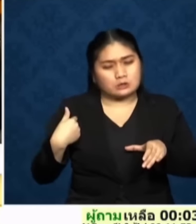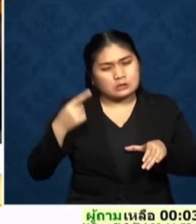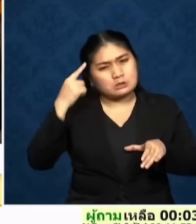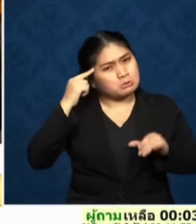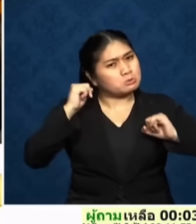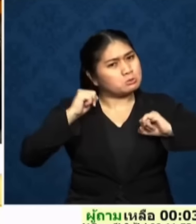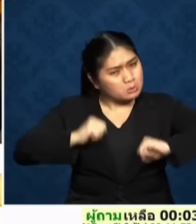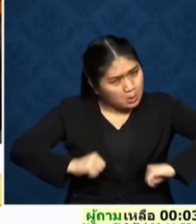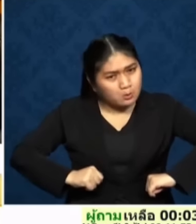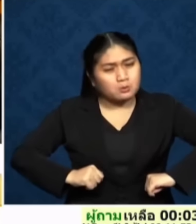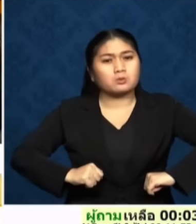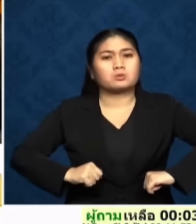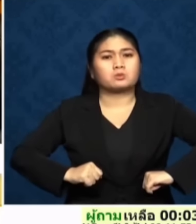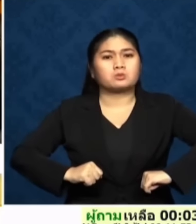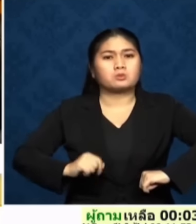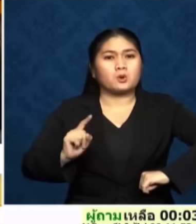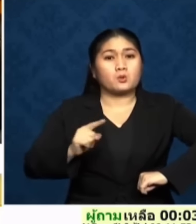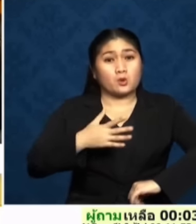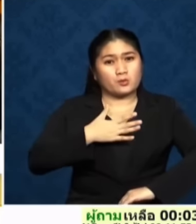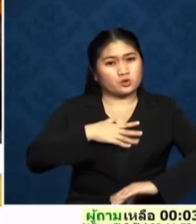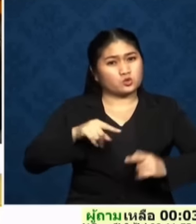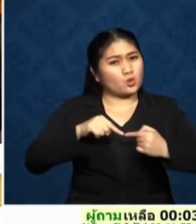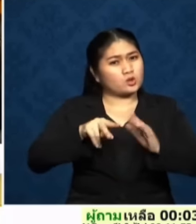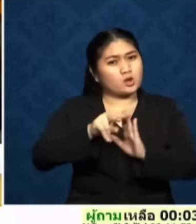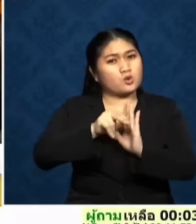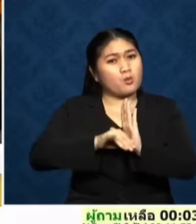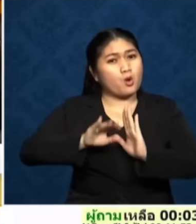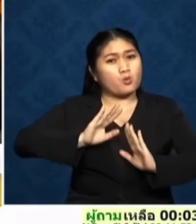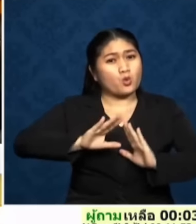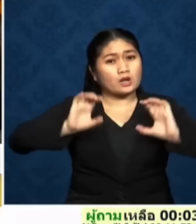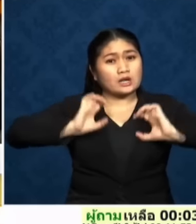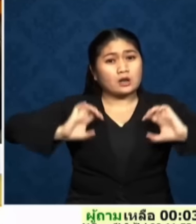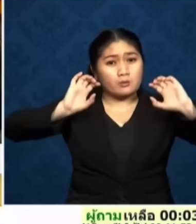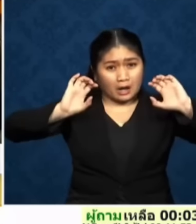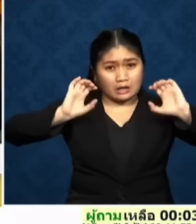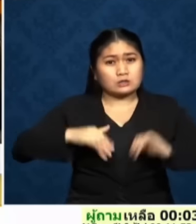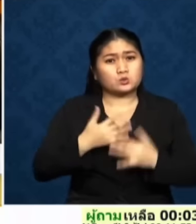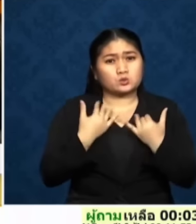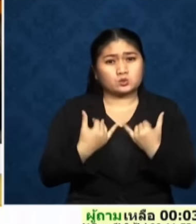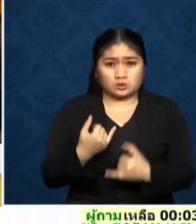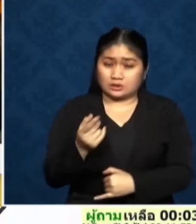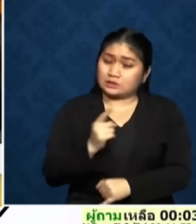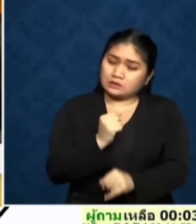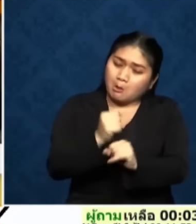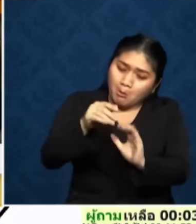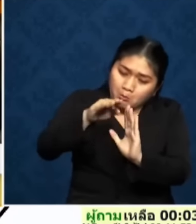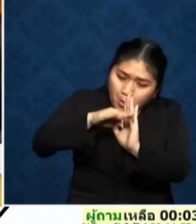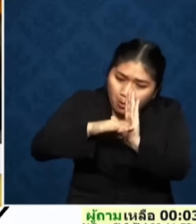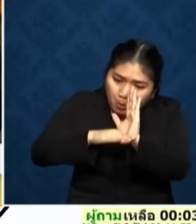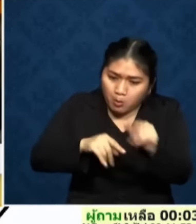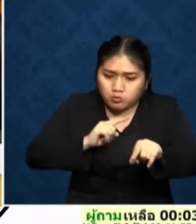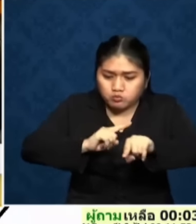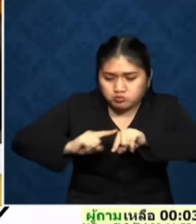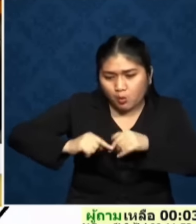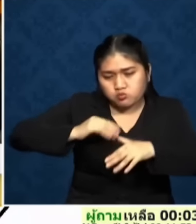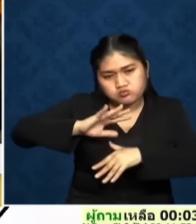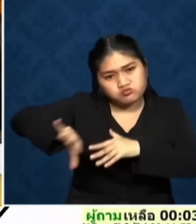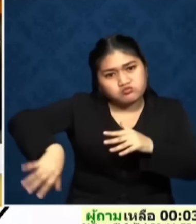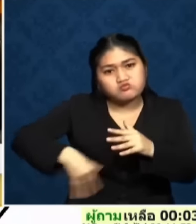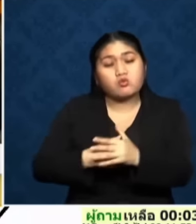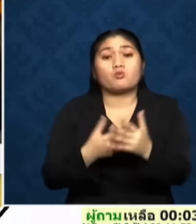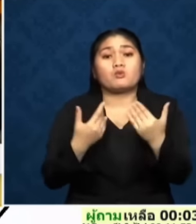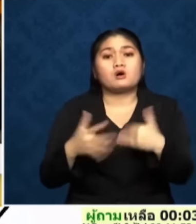อบรับให้เราเป็นนโยบายของรัฐบาลที่ดำเนินการเพราะนั้นขณะนี้เราก็มันดำเนินการตามนี้ทั้งหมดเนี่ยนะครับ